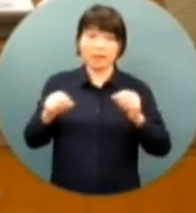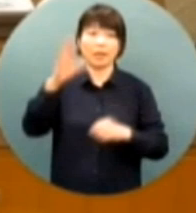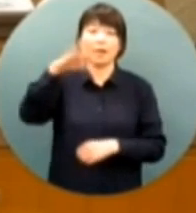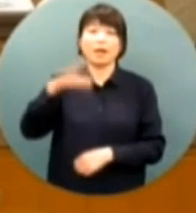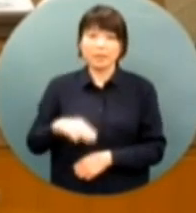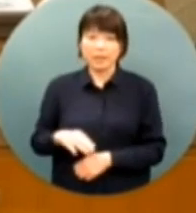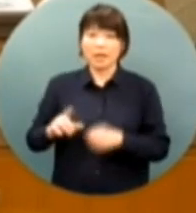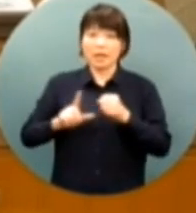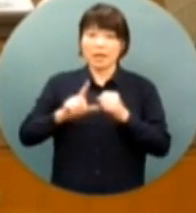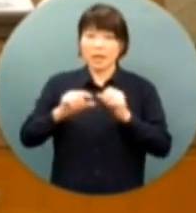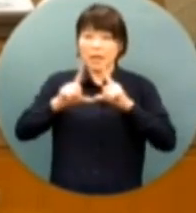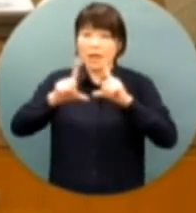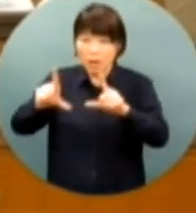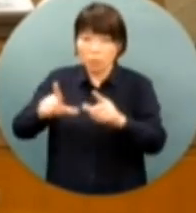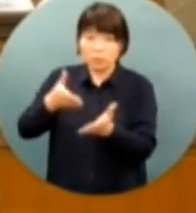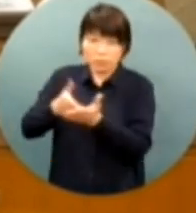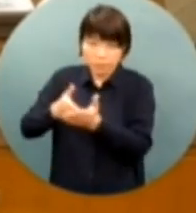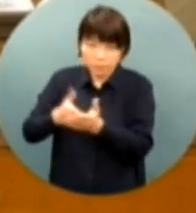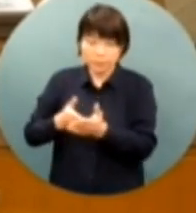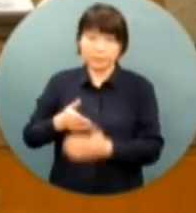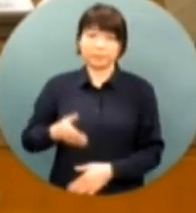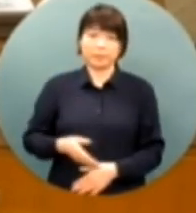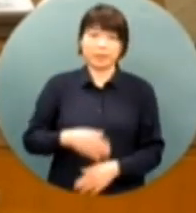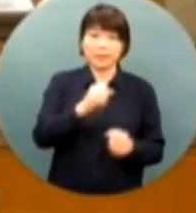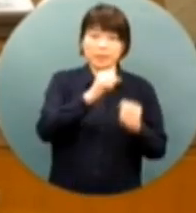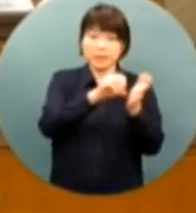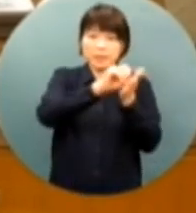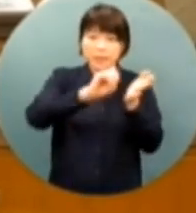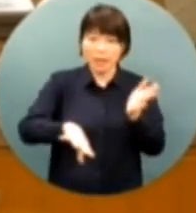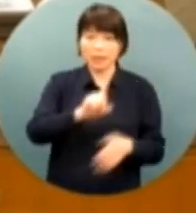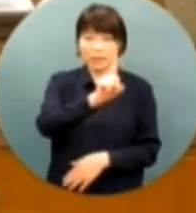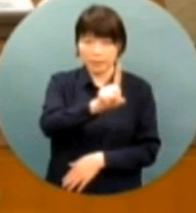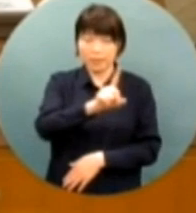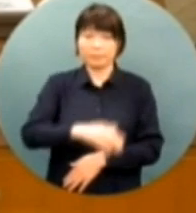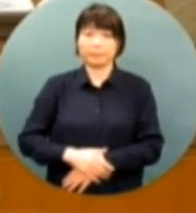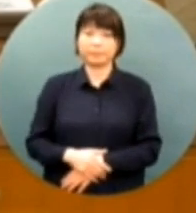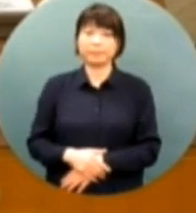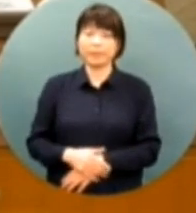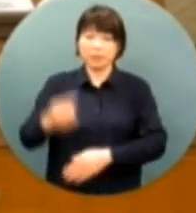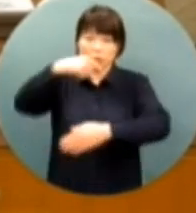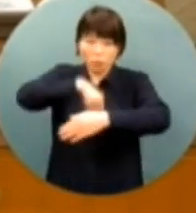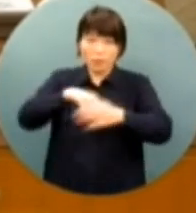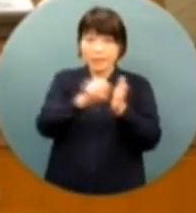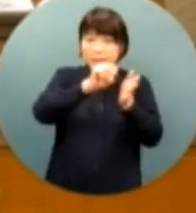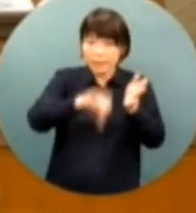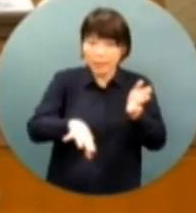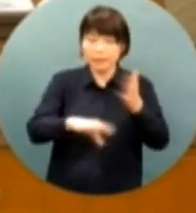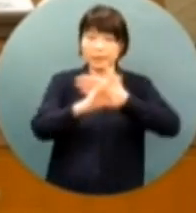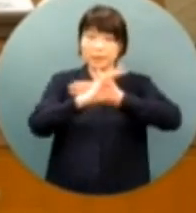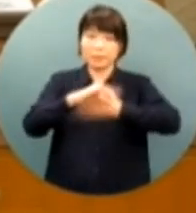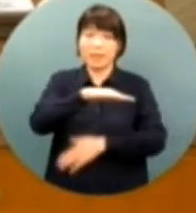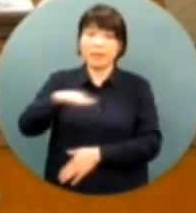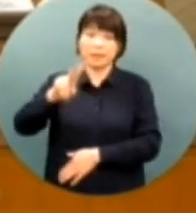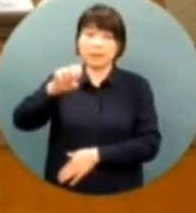件、意見公表23件、棄却2件、却下1件となっております。うち却下された案件は